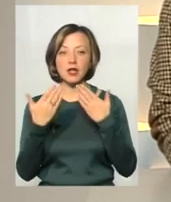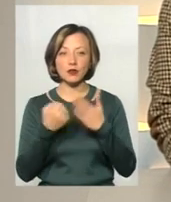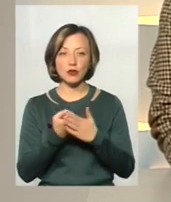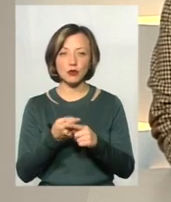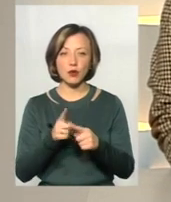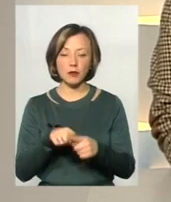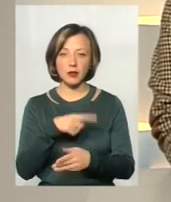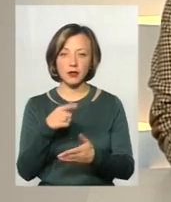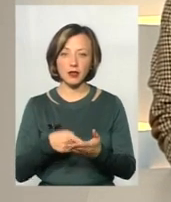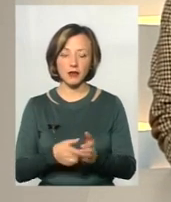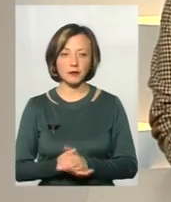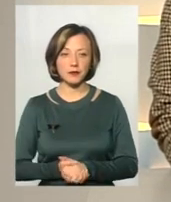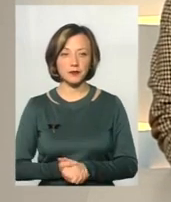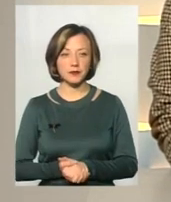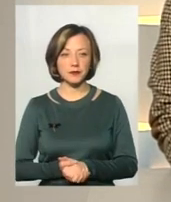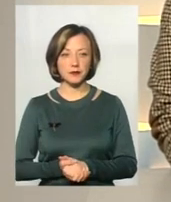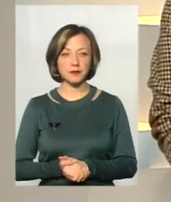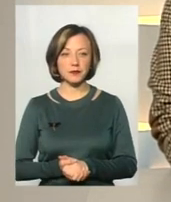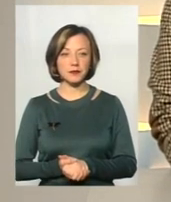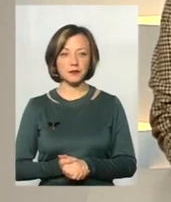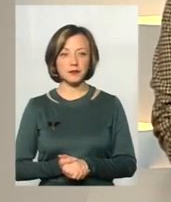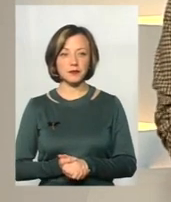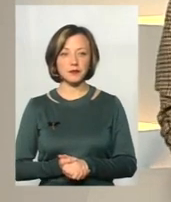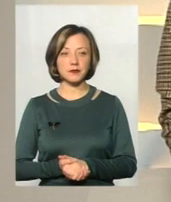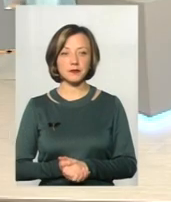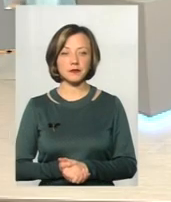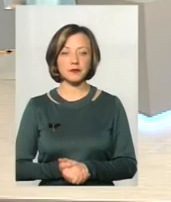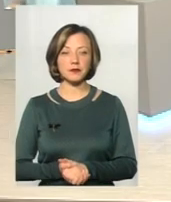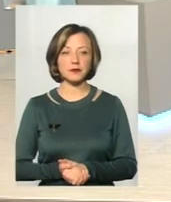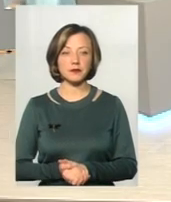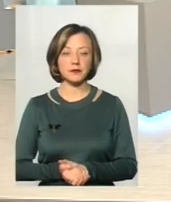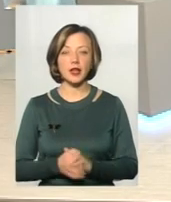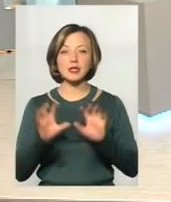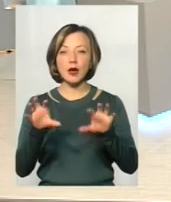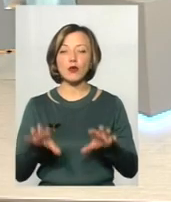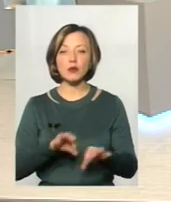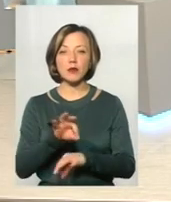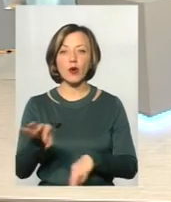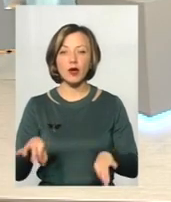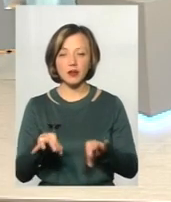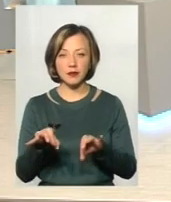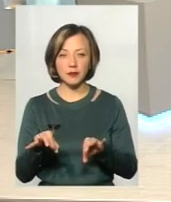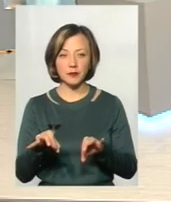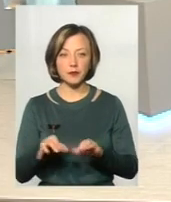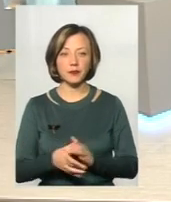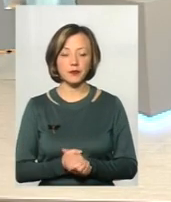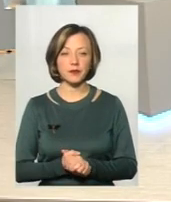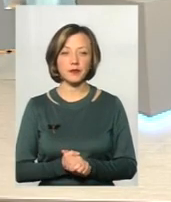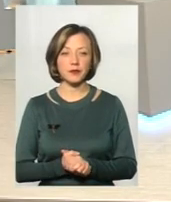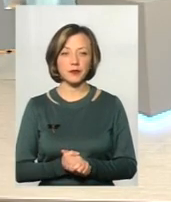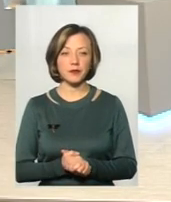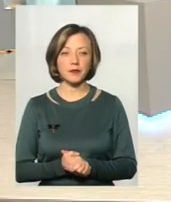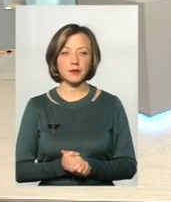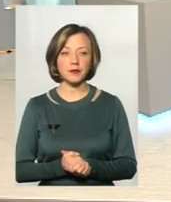цього політичного ходу. По поводу кладбища? По поводу законопроекту. З приводу